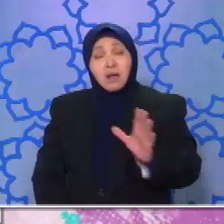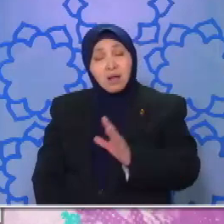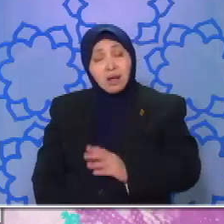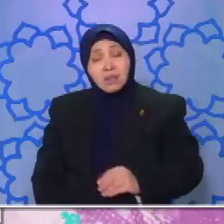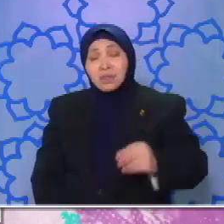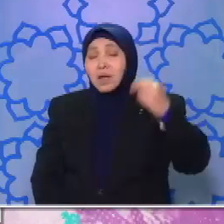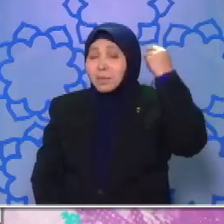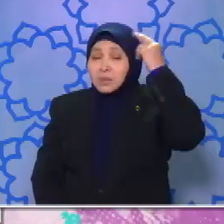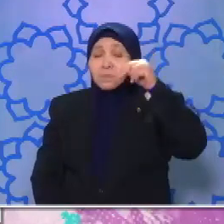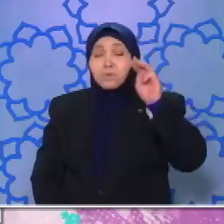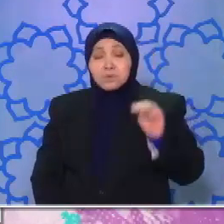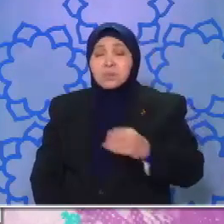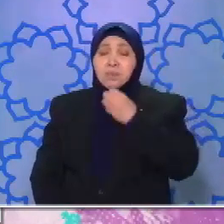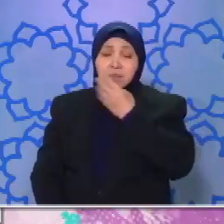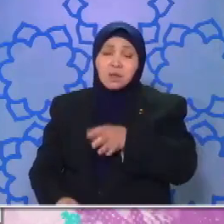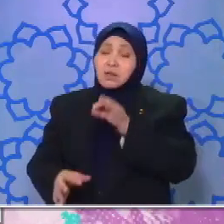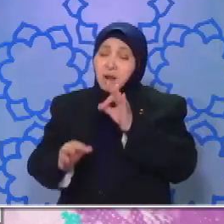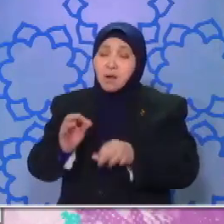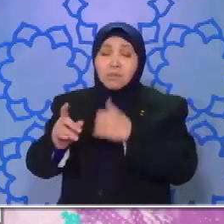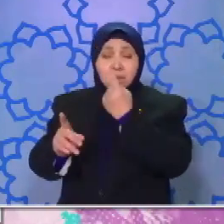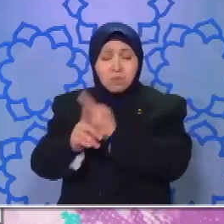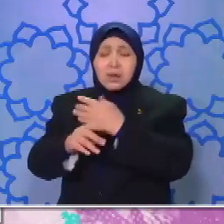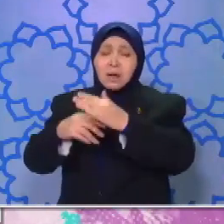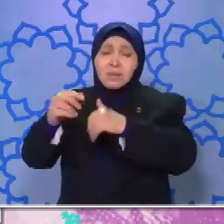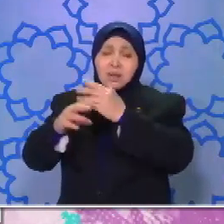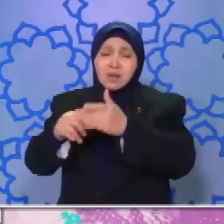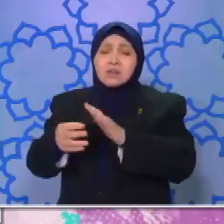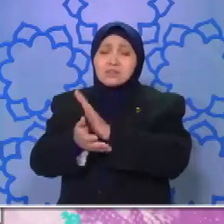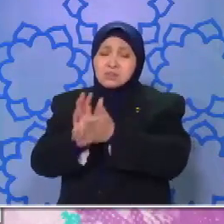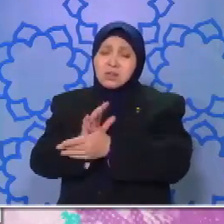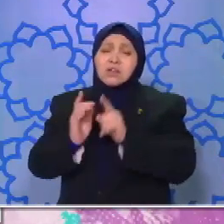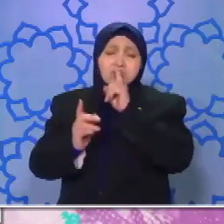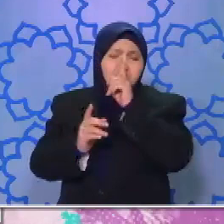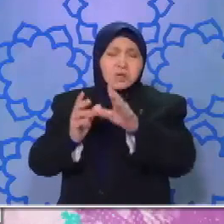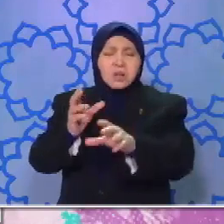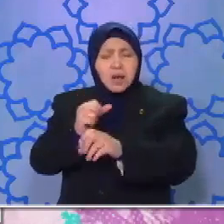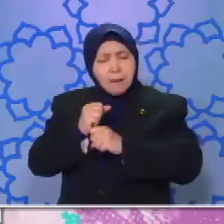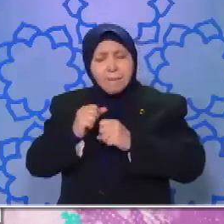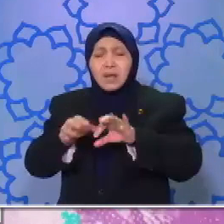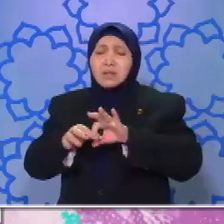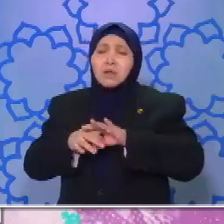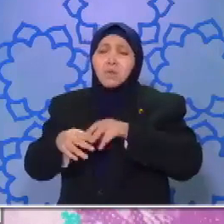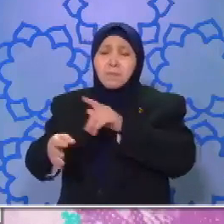قال لو شئت لاتخذت عليه أجرا